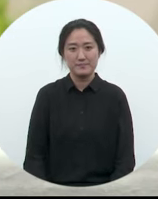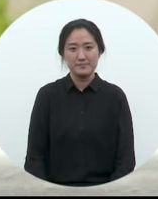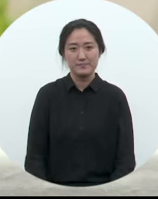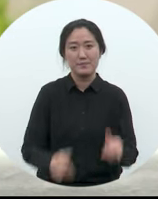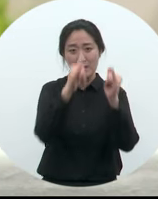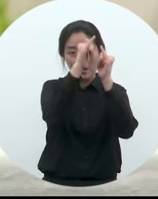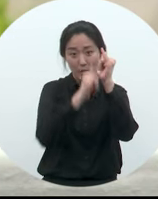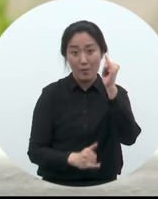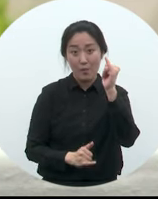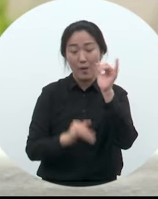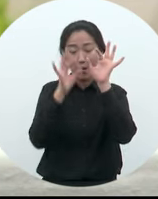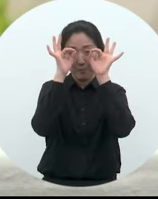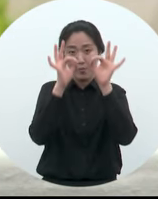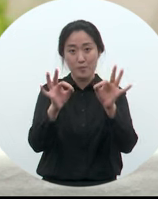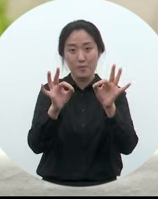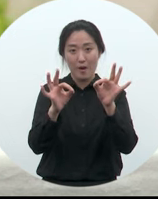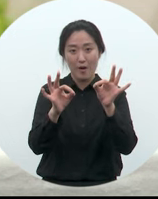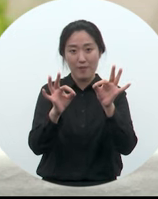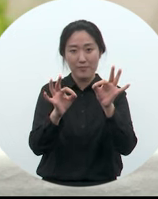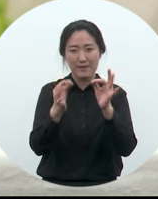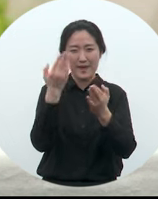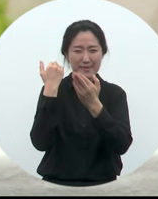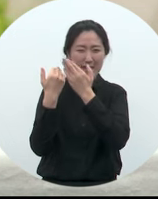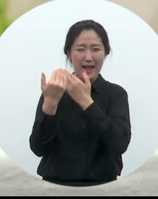알고 있죠. 역사적으로 보면은요.